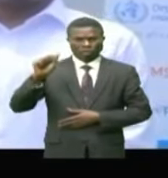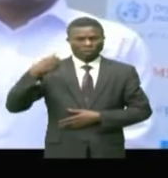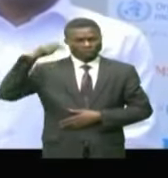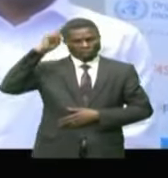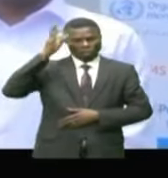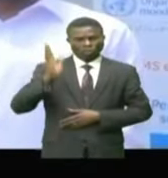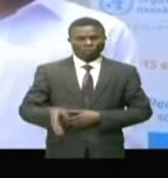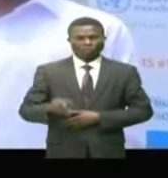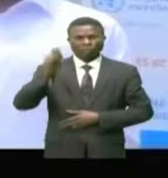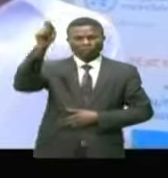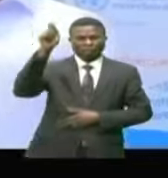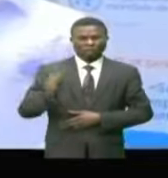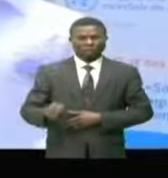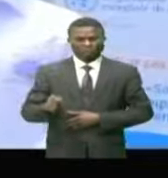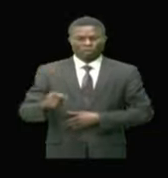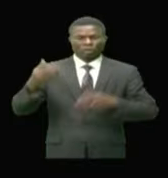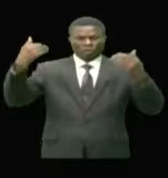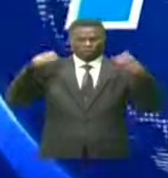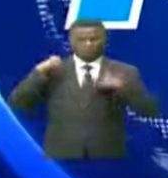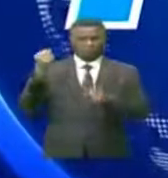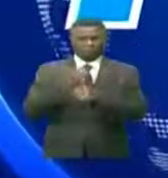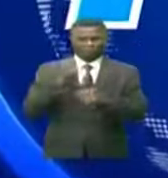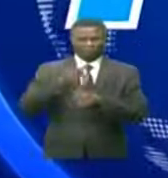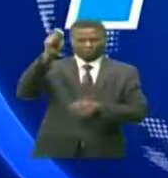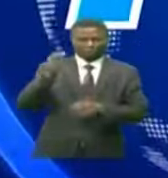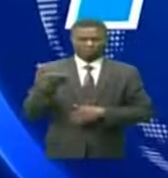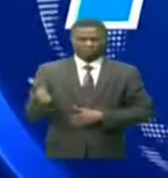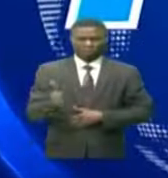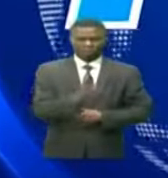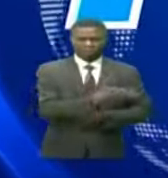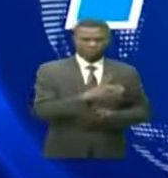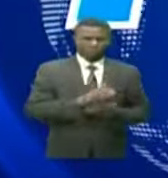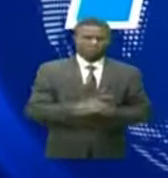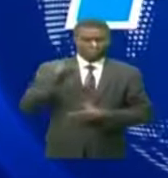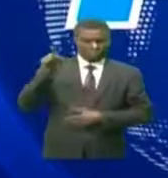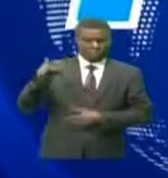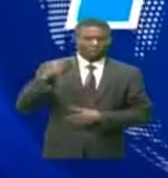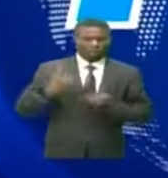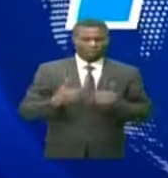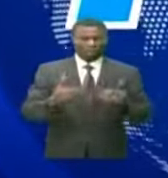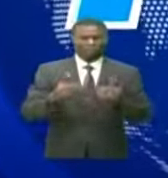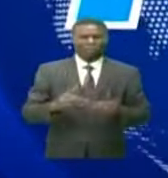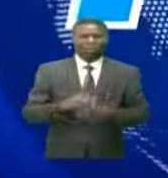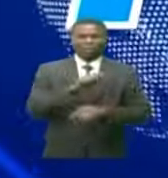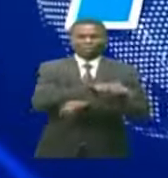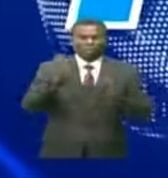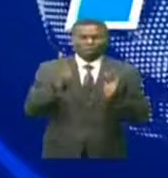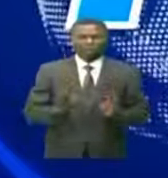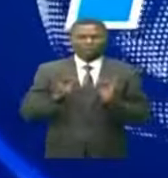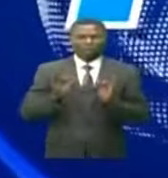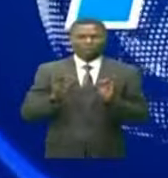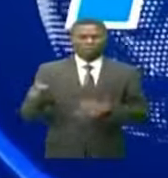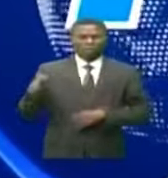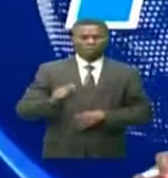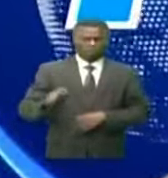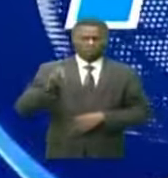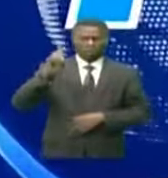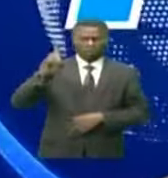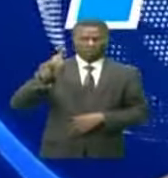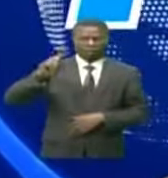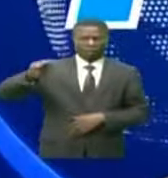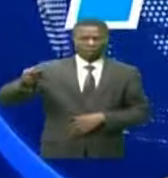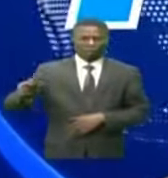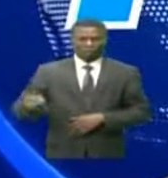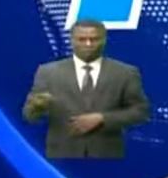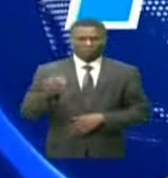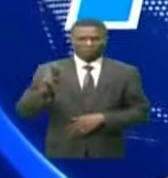militaire et commandant des opérations. Restons toujours en Ituri où le nouvel administrateur du territoire de Djougou est déjà aux affaires.